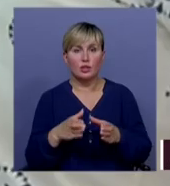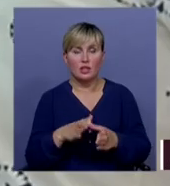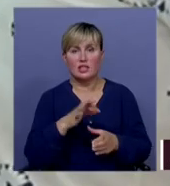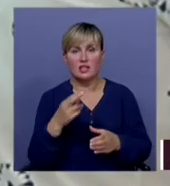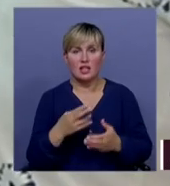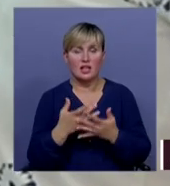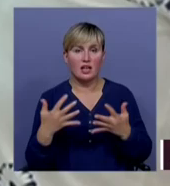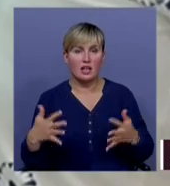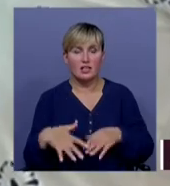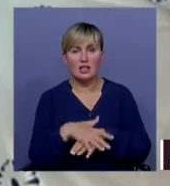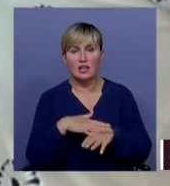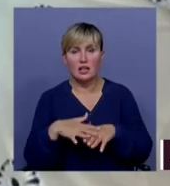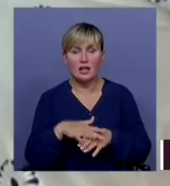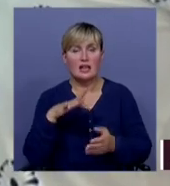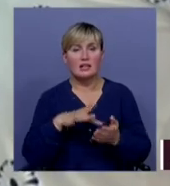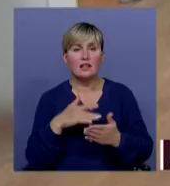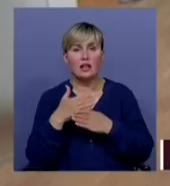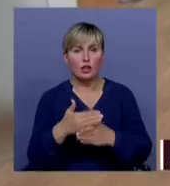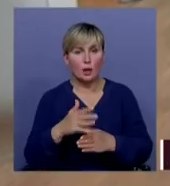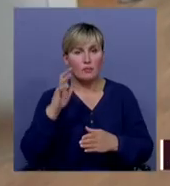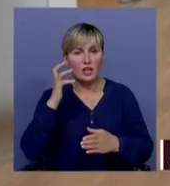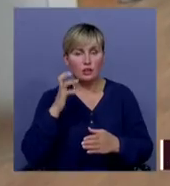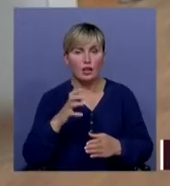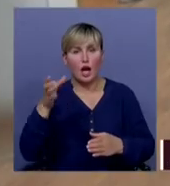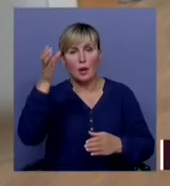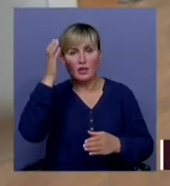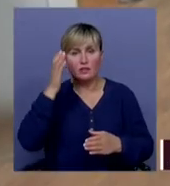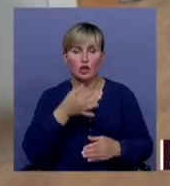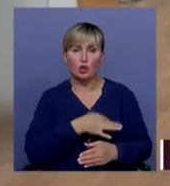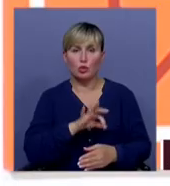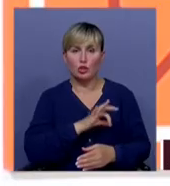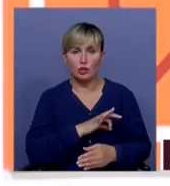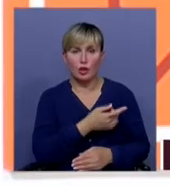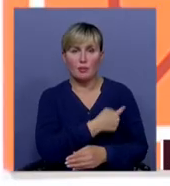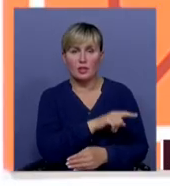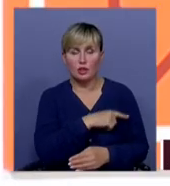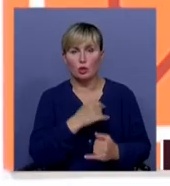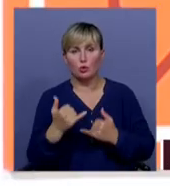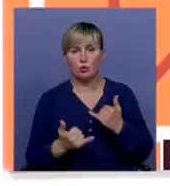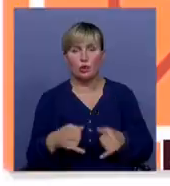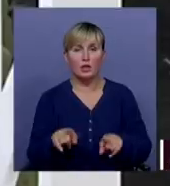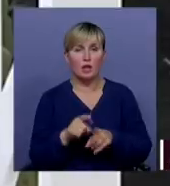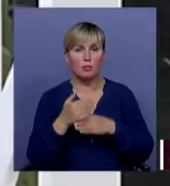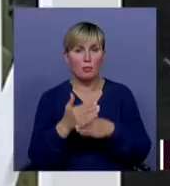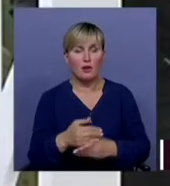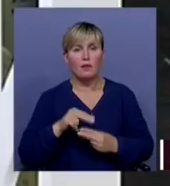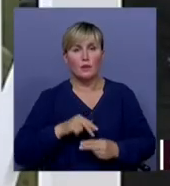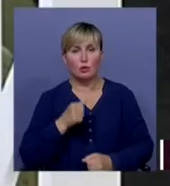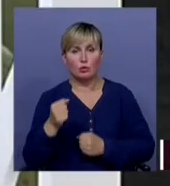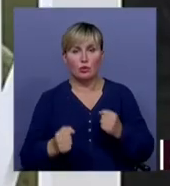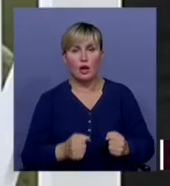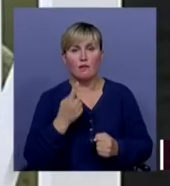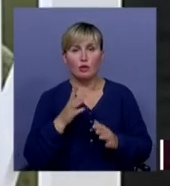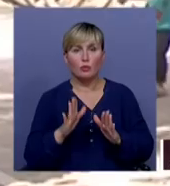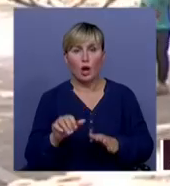социально уязвимых слоев населения. Центры оказывают психологическую, образовательную, юридическую, медицинскую услуги, а также помогают в трудоустройстве. В одном